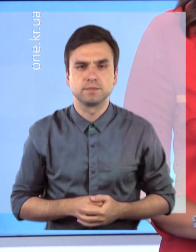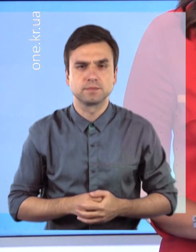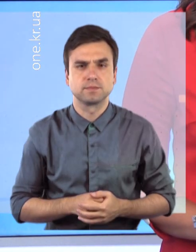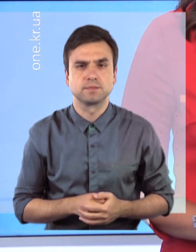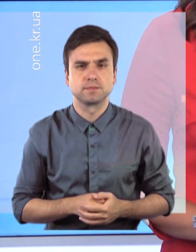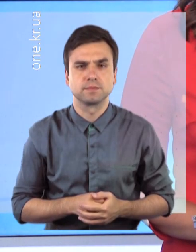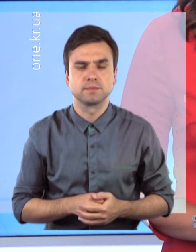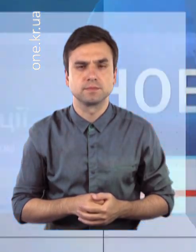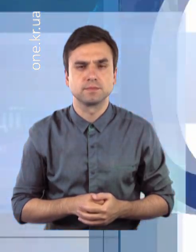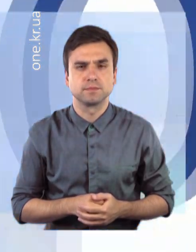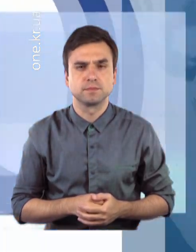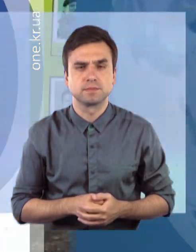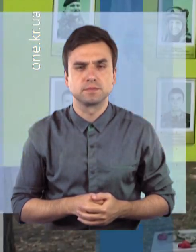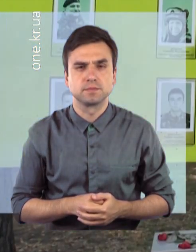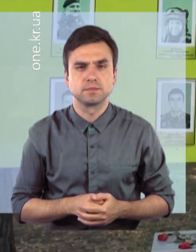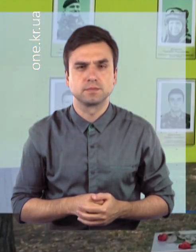сюжет.